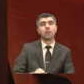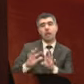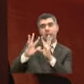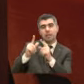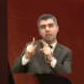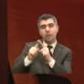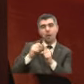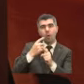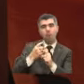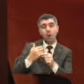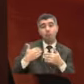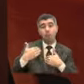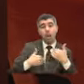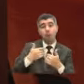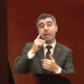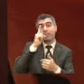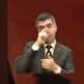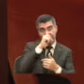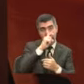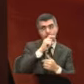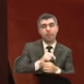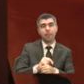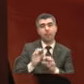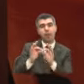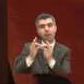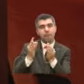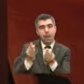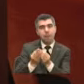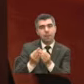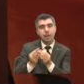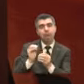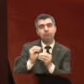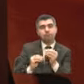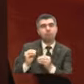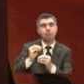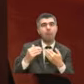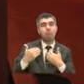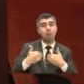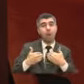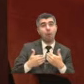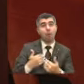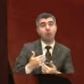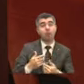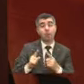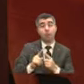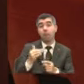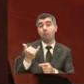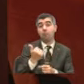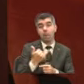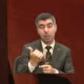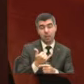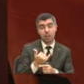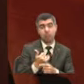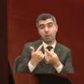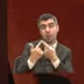الإعاقة الثقيلة في المغرب، وغادي نعطيو إحصاءات في مجال الأسر اللي عندها أكثر من معاق. وأنا بالنسبة لي هذا واحد المعيار مهم على مستوى